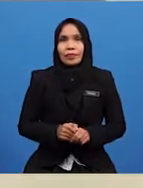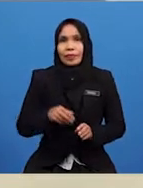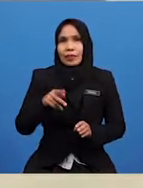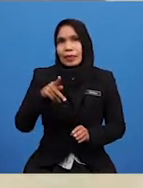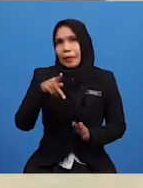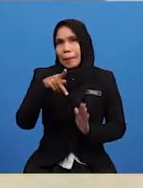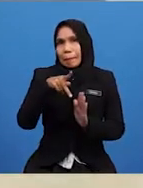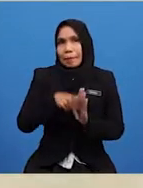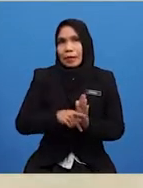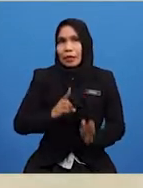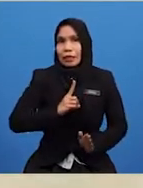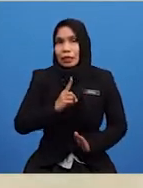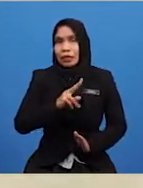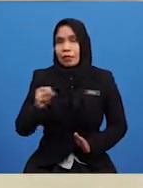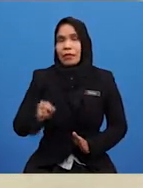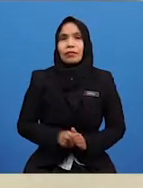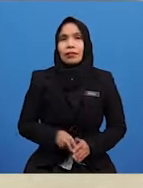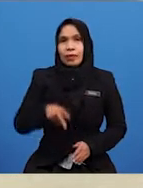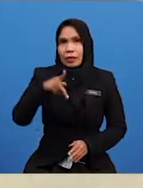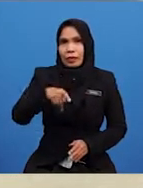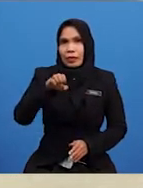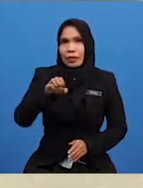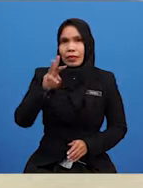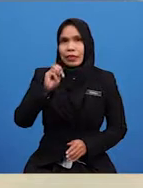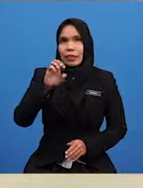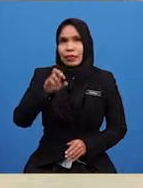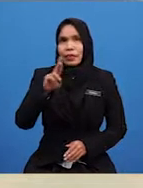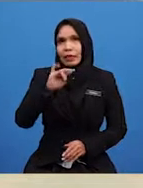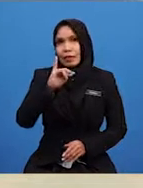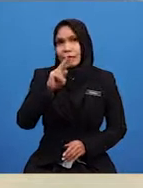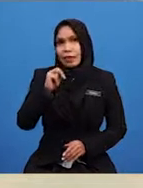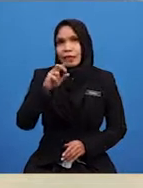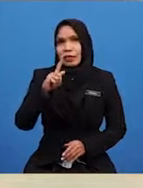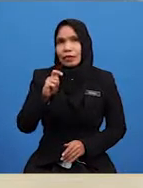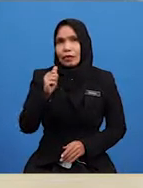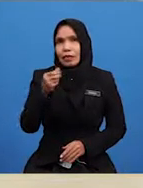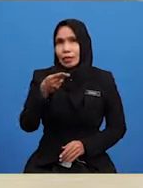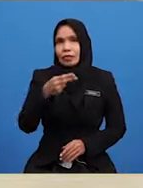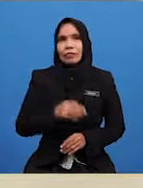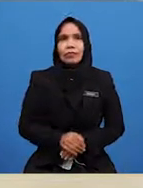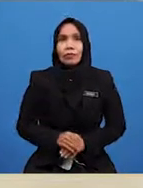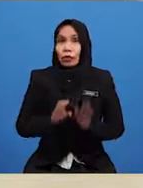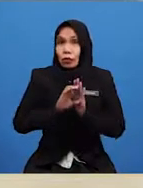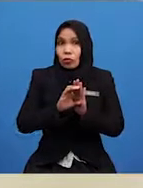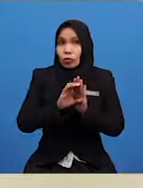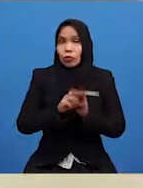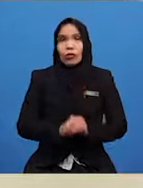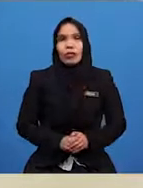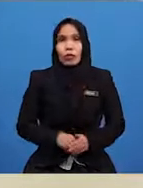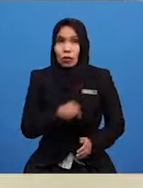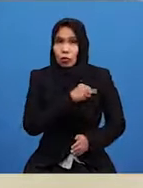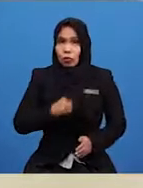pengislaman pemerintah. Contohnya, pengislaman Sultan Iskandar Shah pada tahun